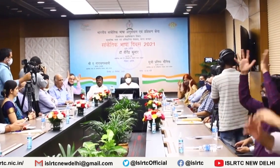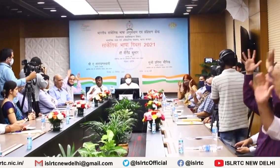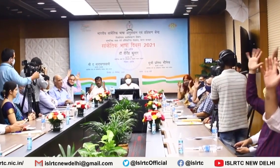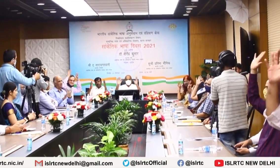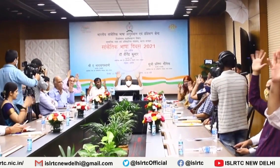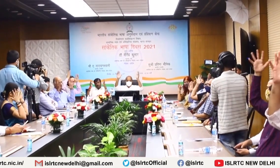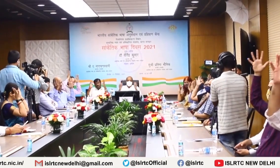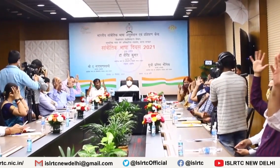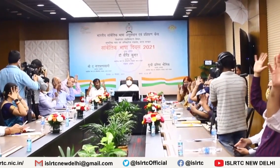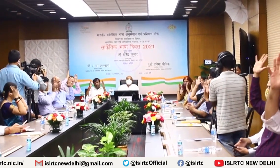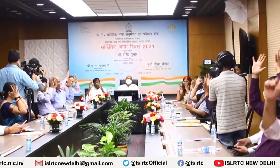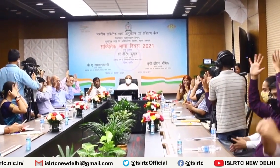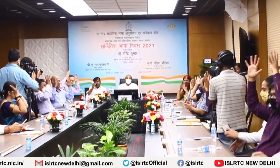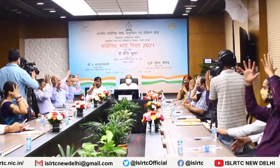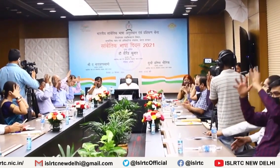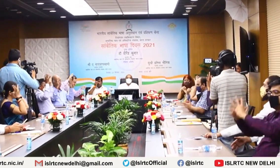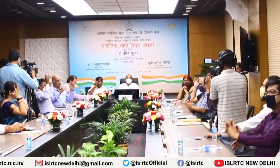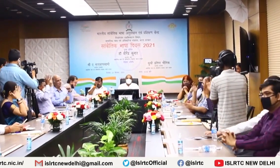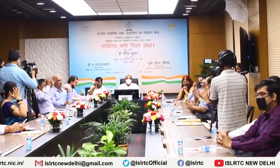थैंक यू सर।